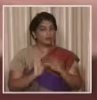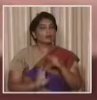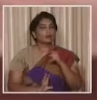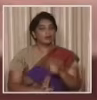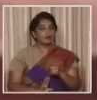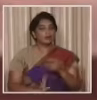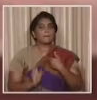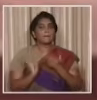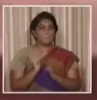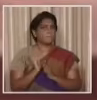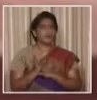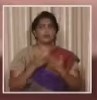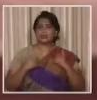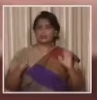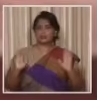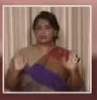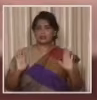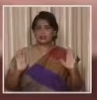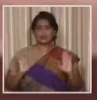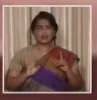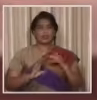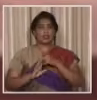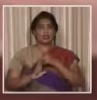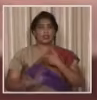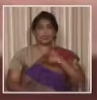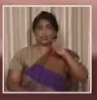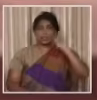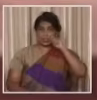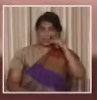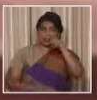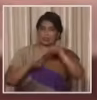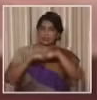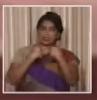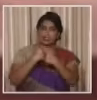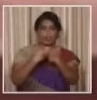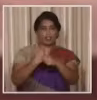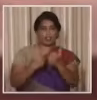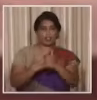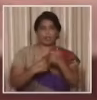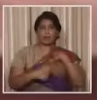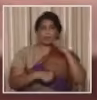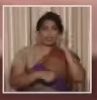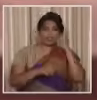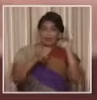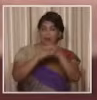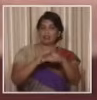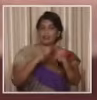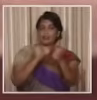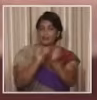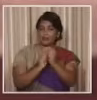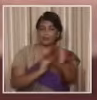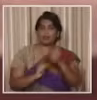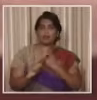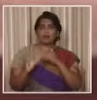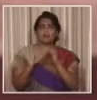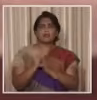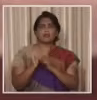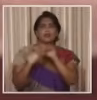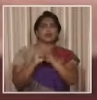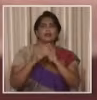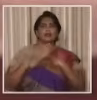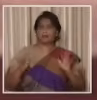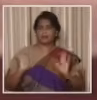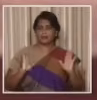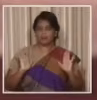කතානායකතුමනි මම සමාජිකයෙකුත් වෙවේ දී මුජාරත් මත මගේ පියා ඒ සමිතිය හැදුවයි කියලා මගේ පියා ඒ සමිතියේ කටයුතු කරා කියලා මම අද සමාජිකයෙක්වත්